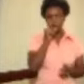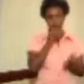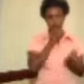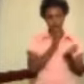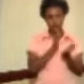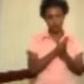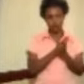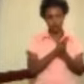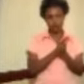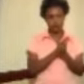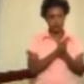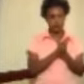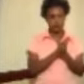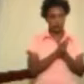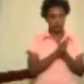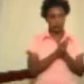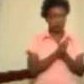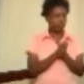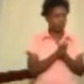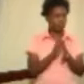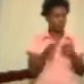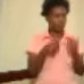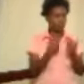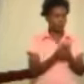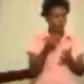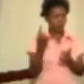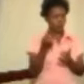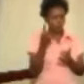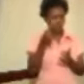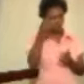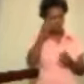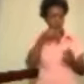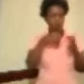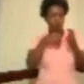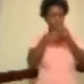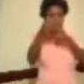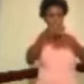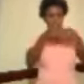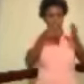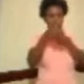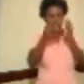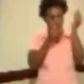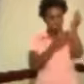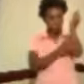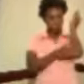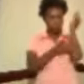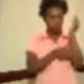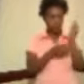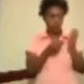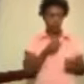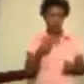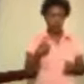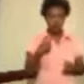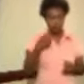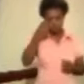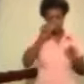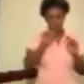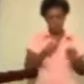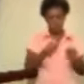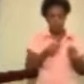j'aimerais poser, c'est toujours question reconstruction, puisque c'est là dans oui. Nous. Nous connaissons que reconstruction, qui